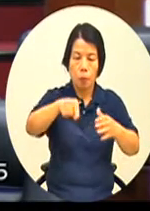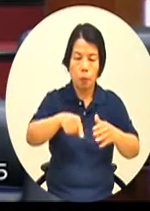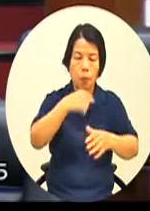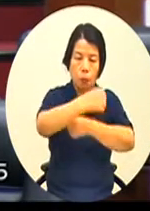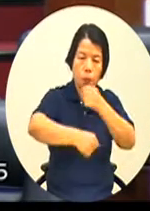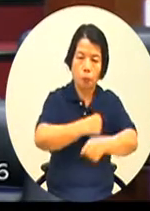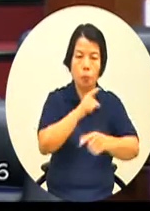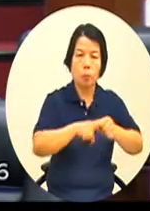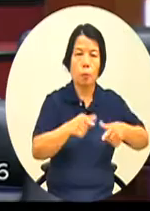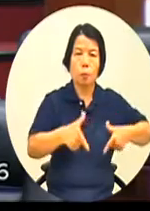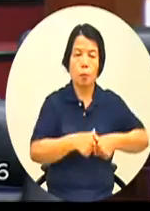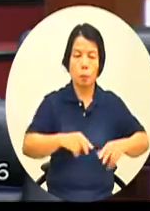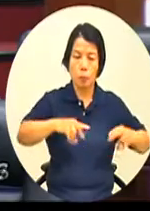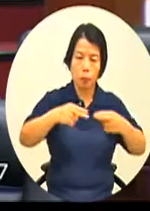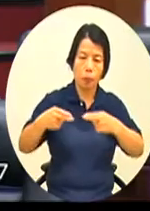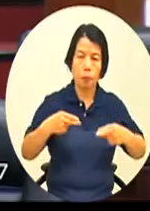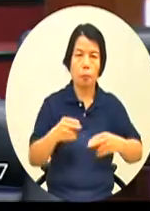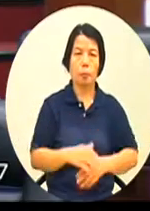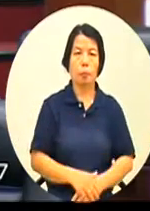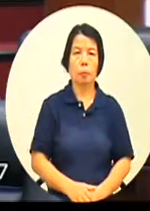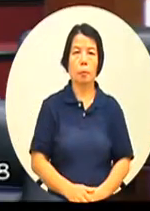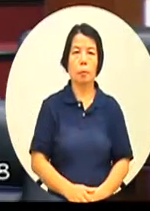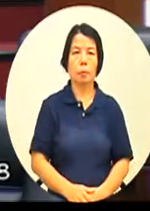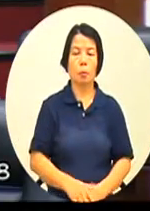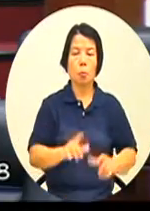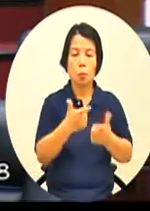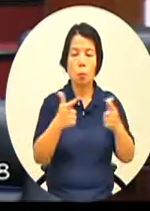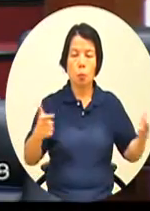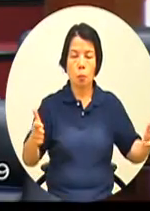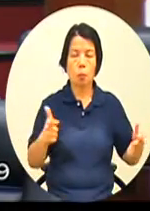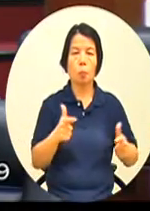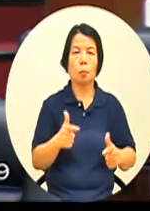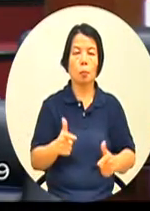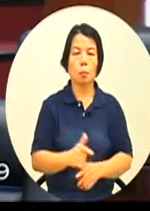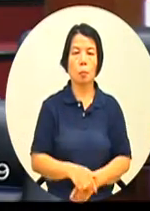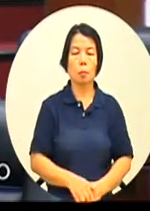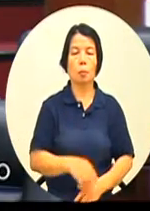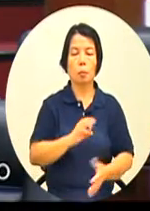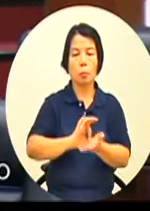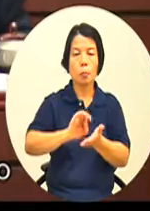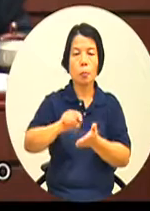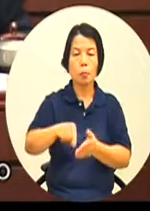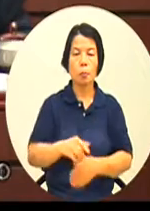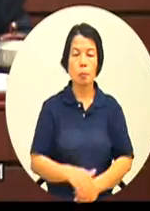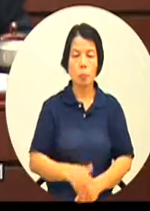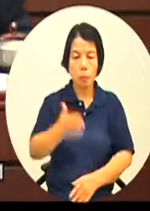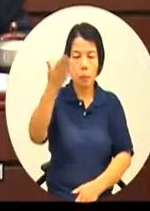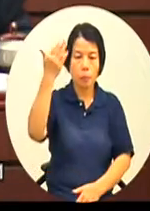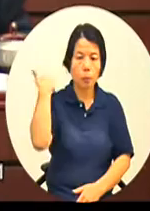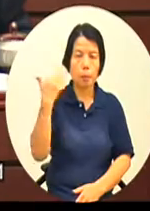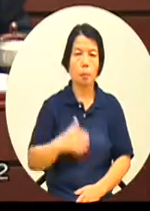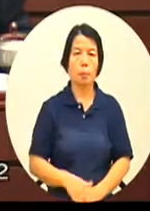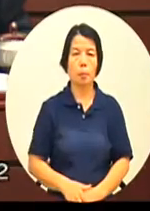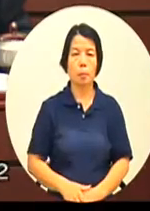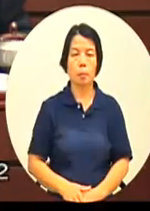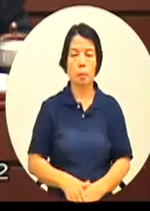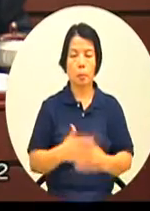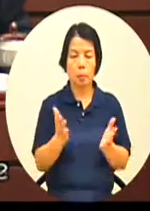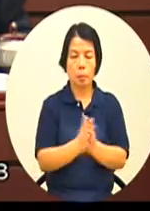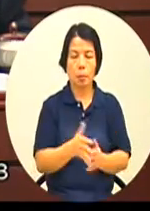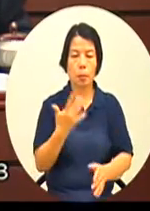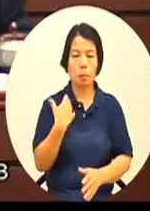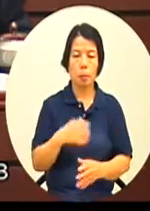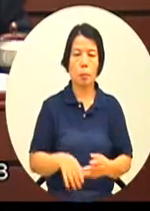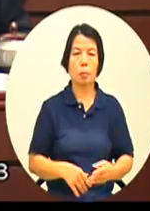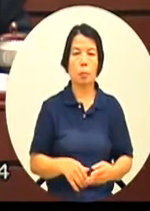中心改变成这个 多功能的， 对对 的多功能使用，所以我们在过去里面，我们大概在上一任在社